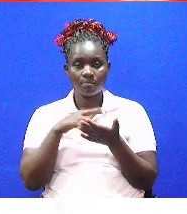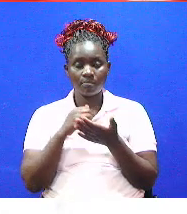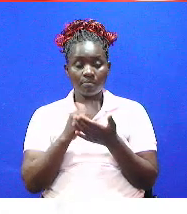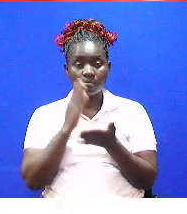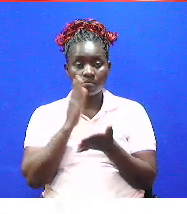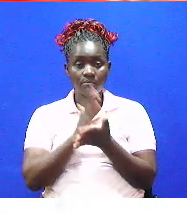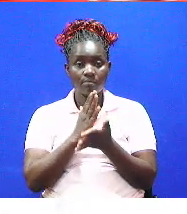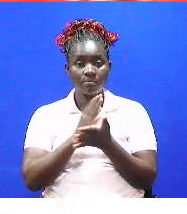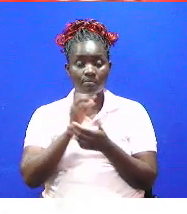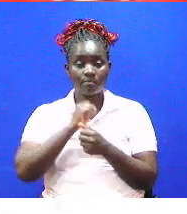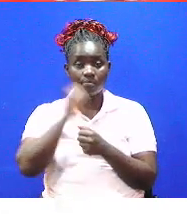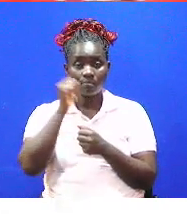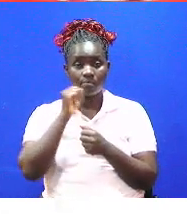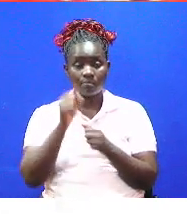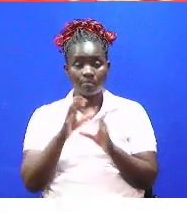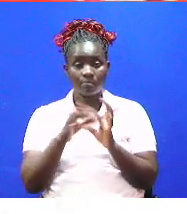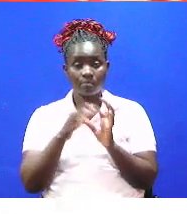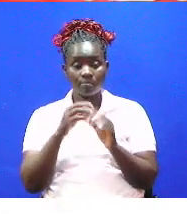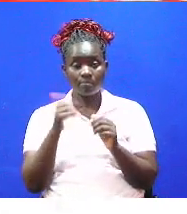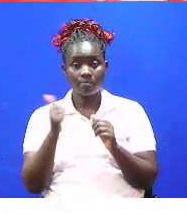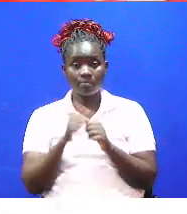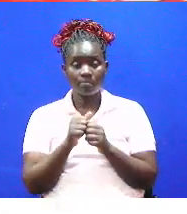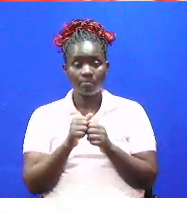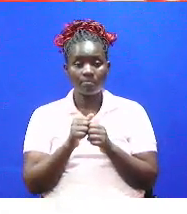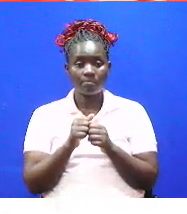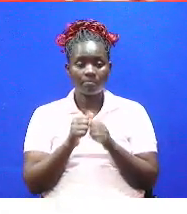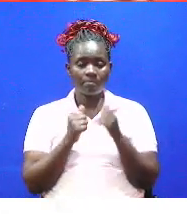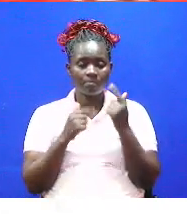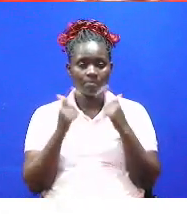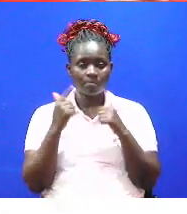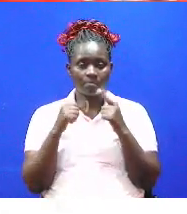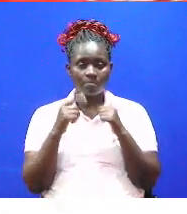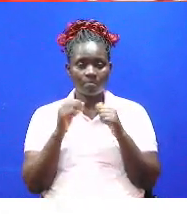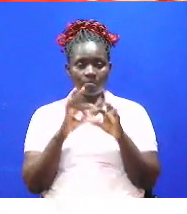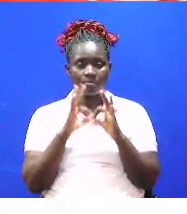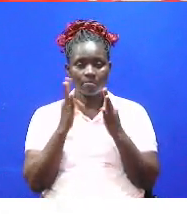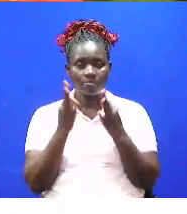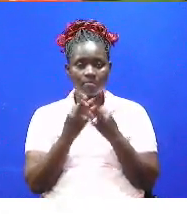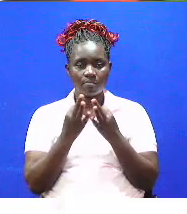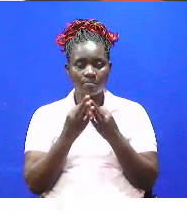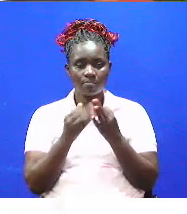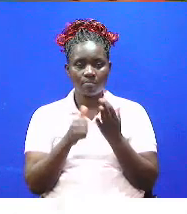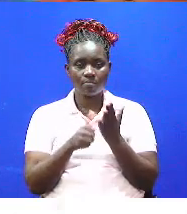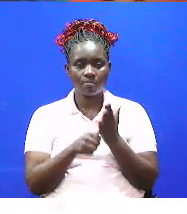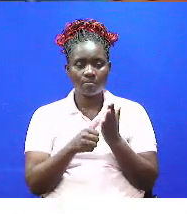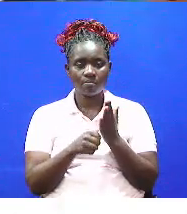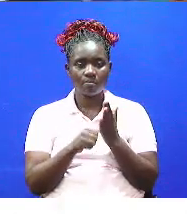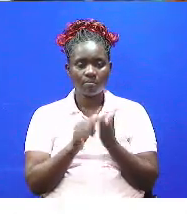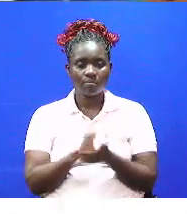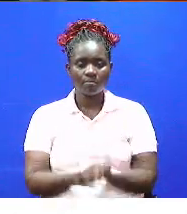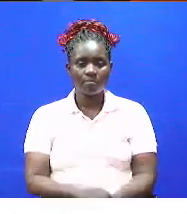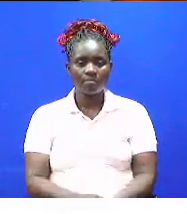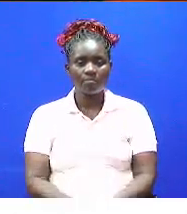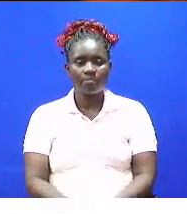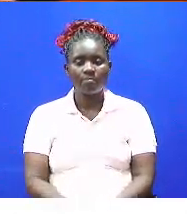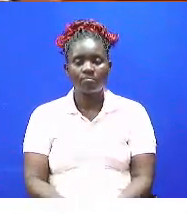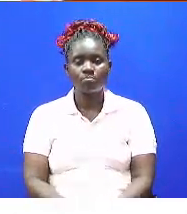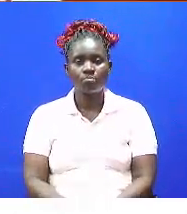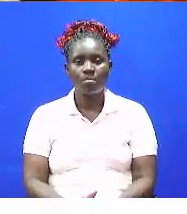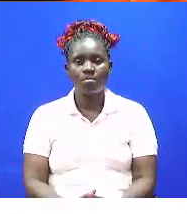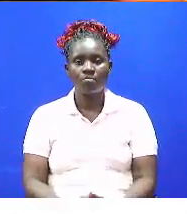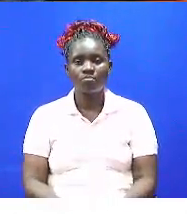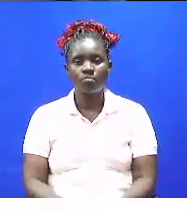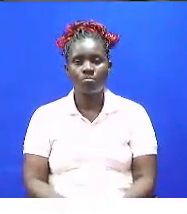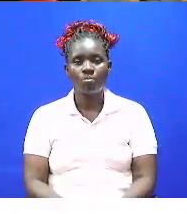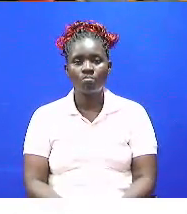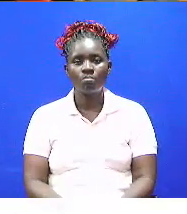egere turachiunga na ba Kenya bande kuli si kifamilia ili chia ni orobo kumi ginko ripoti lega tasini kia unambe ya mo kia Ndizi